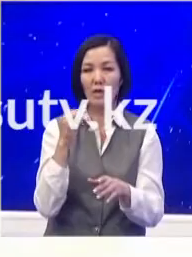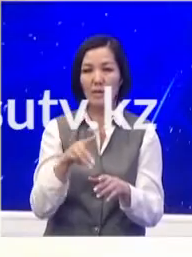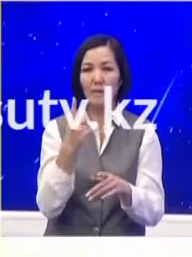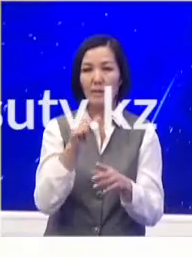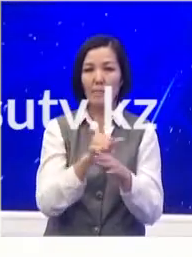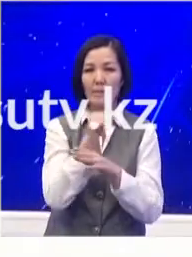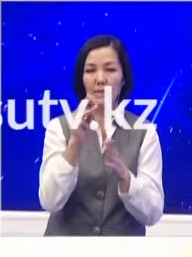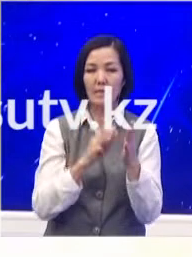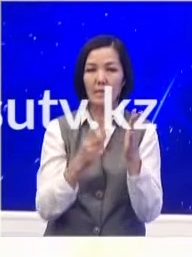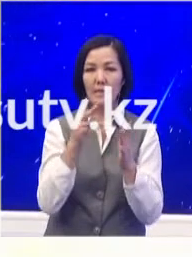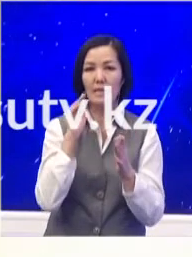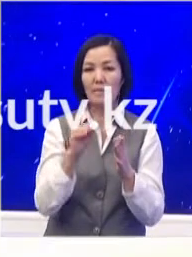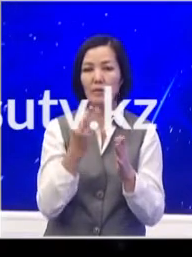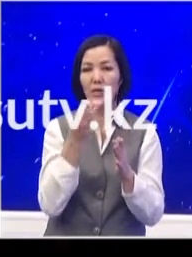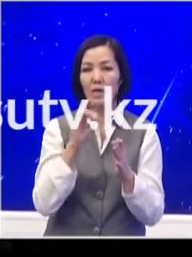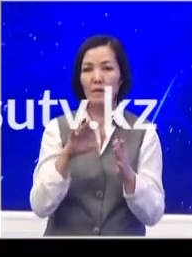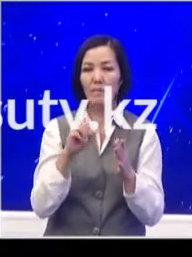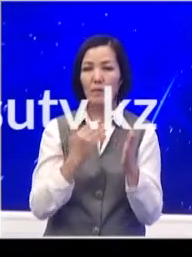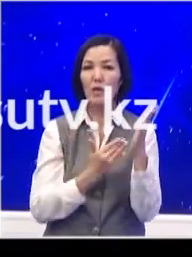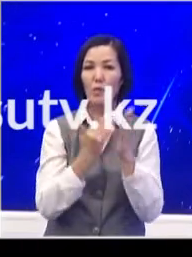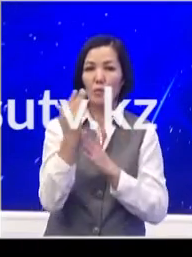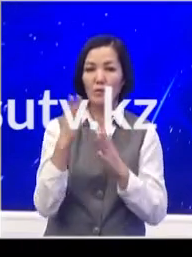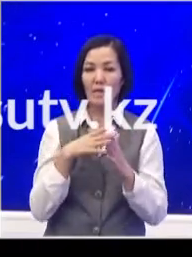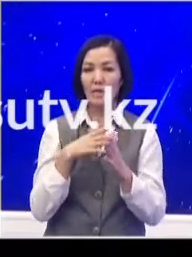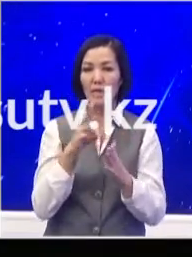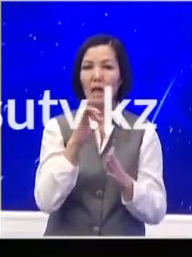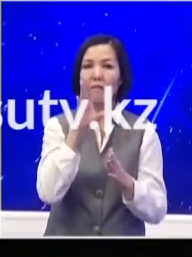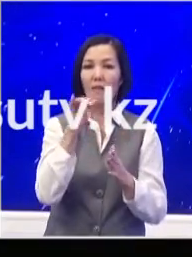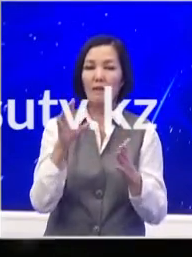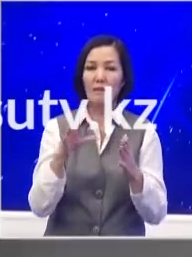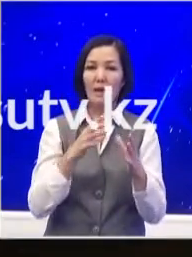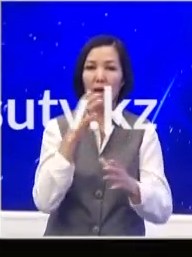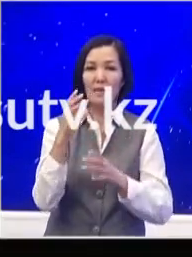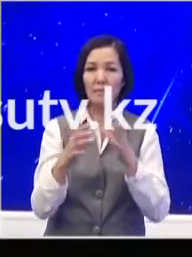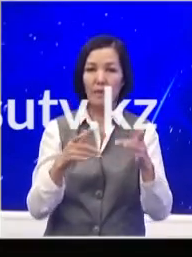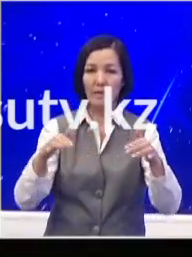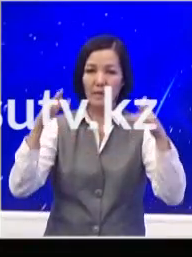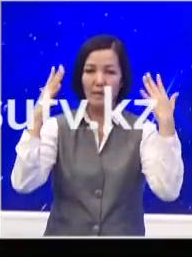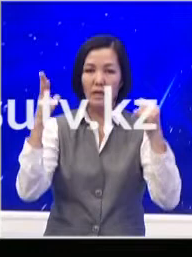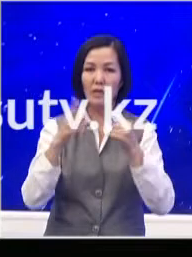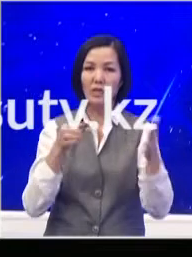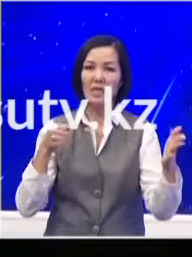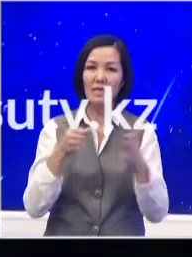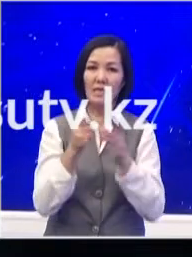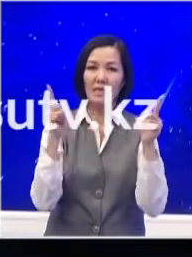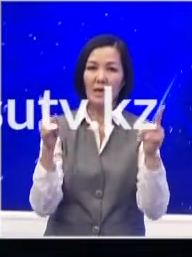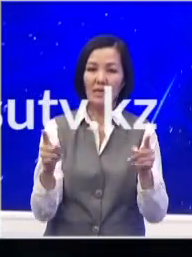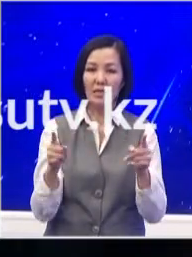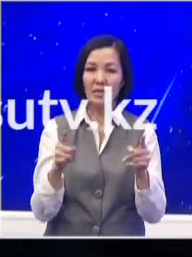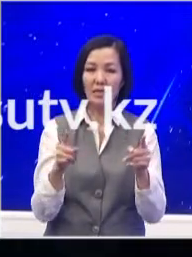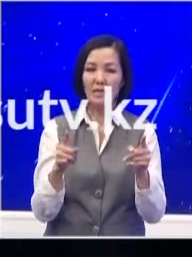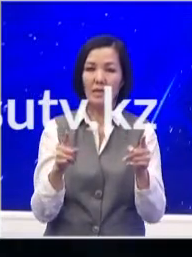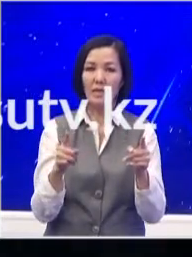сағатына 82 мың шақырым жылдамдықпен қозғалады. NASA аспан денесінің көлемі де, оның жерге дейінгі қашықтығы да планета